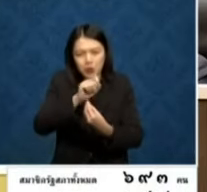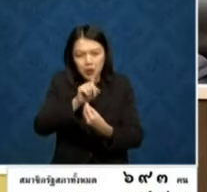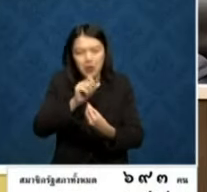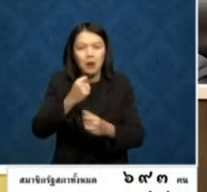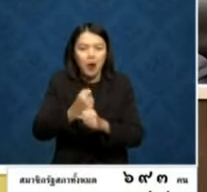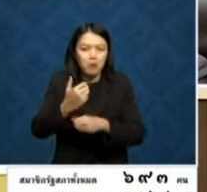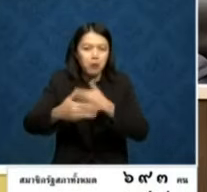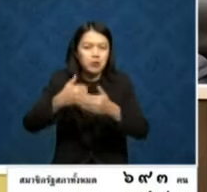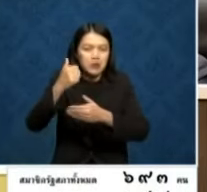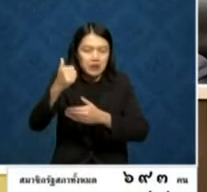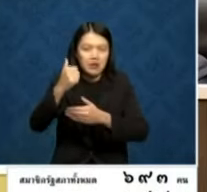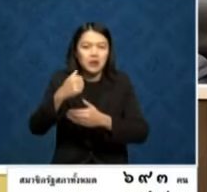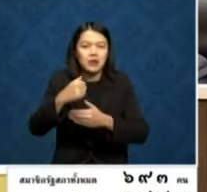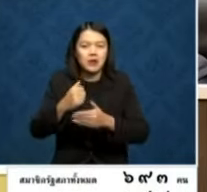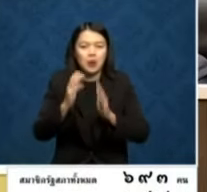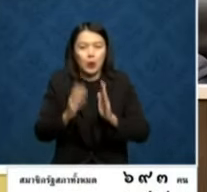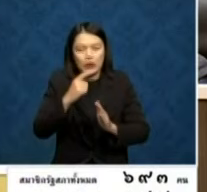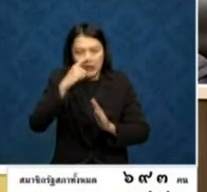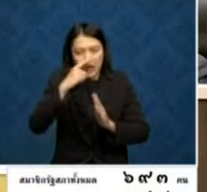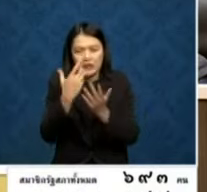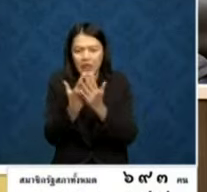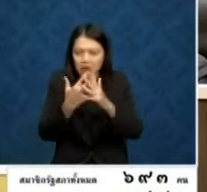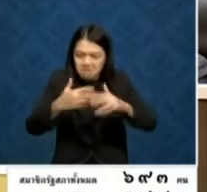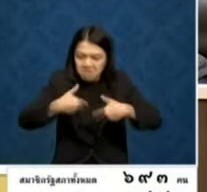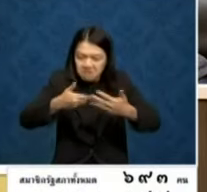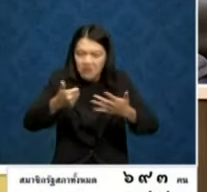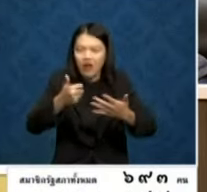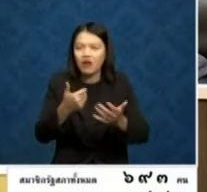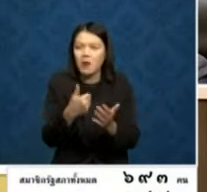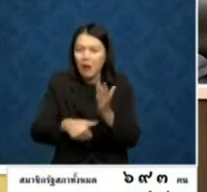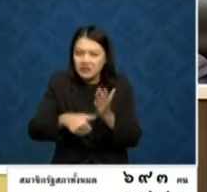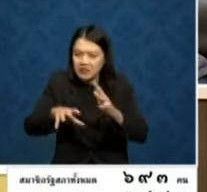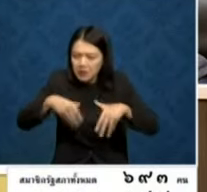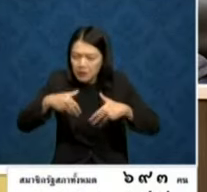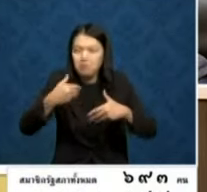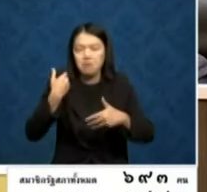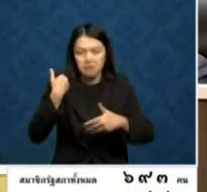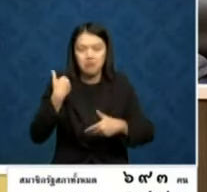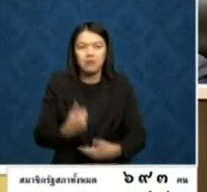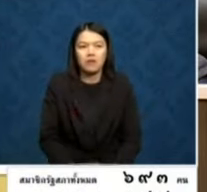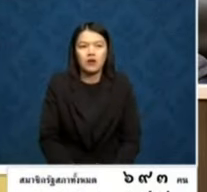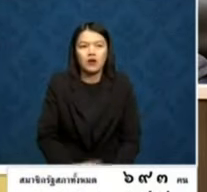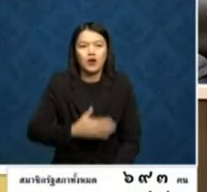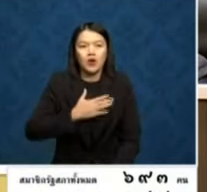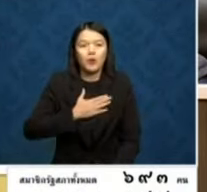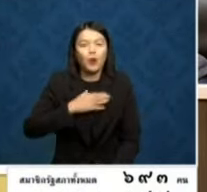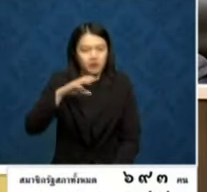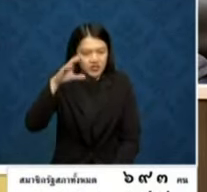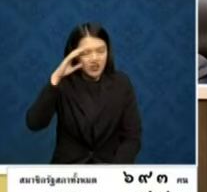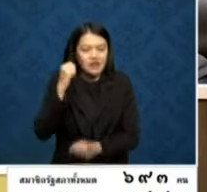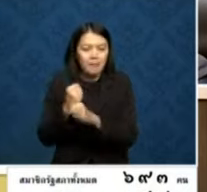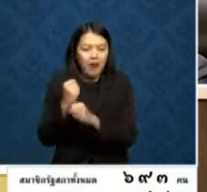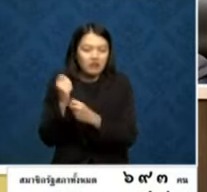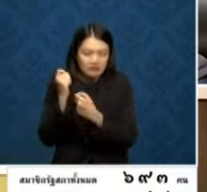ายกอบจสกลเก่า สกลนคร สกลนครเก่ายกให้เป็นหัวหมูทะลวงฟันเป็นครูนะ เป็นครูนะ ครูเนี่ย